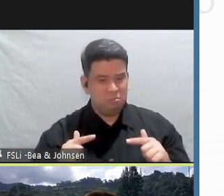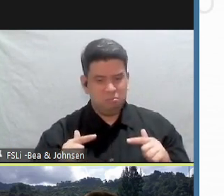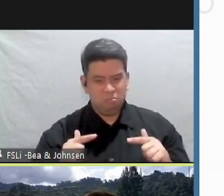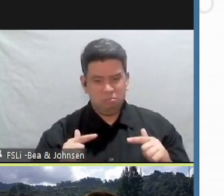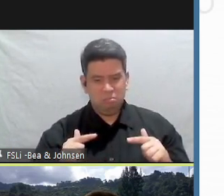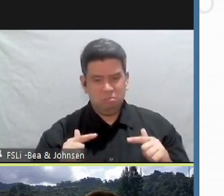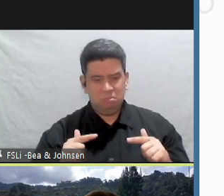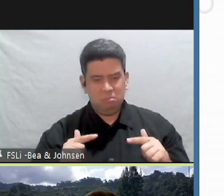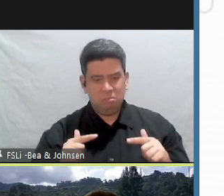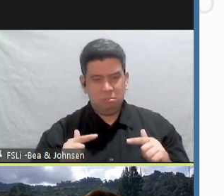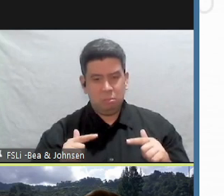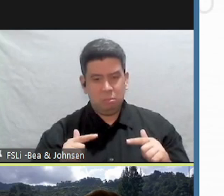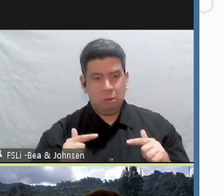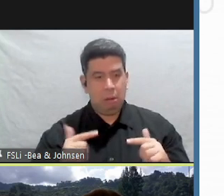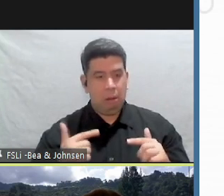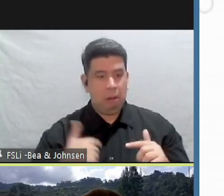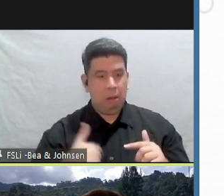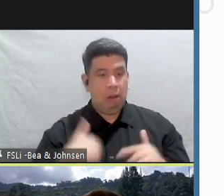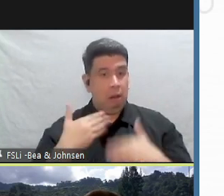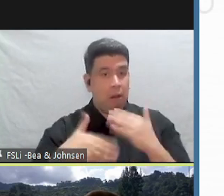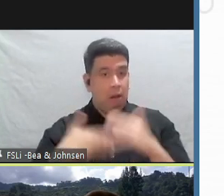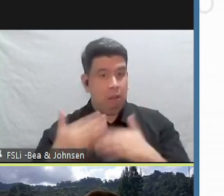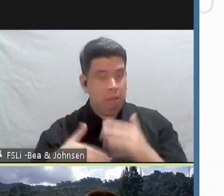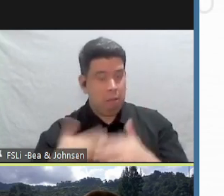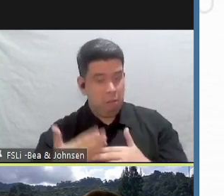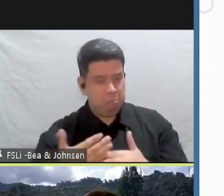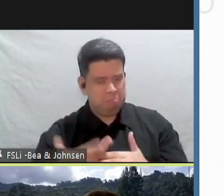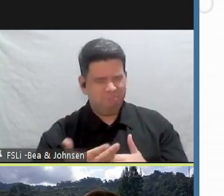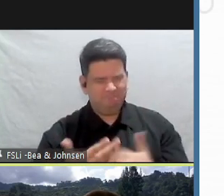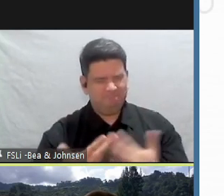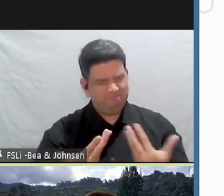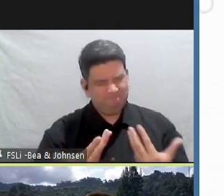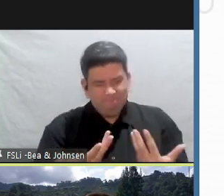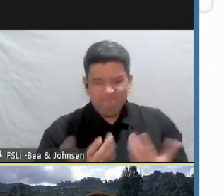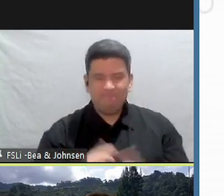kanilang mother tongue o hindi na mahalaga sa kanila. Pero sa kanilang paggagawa,